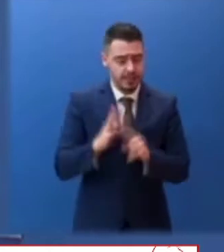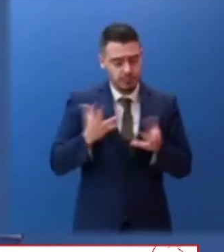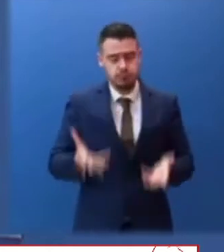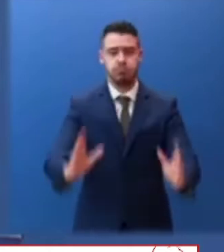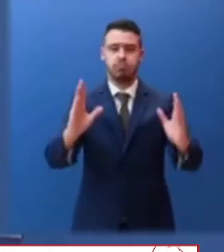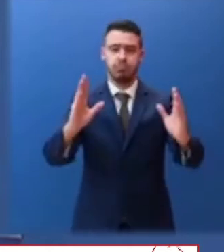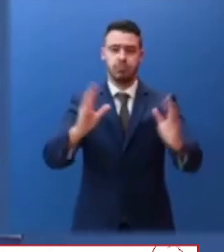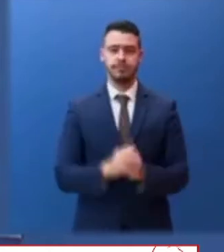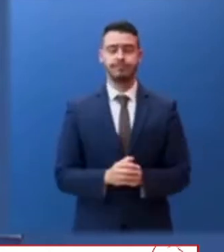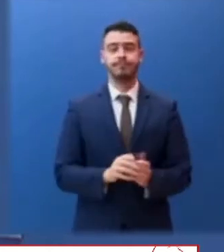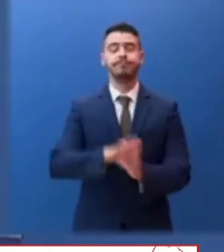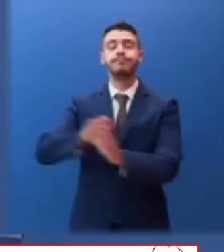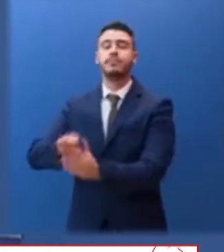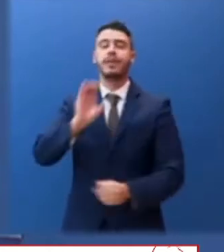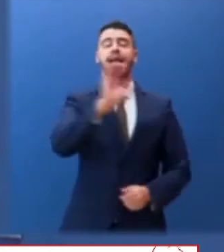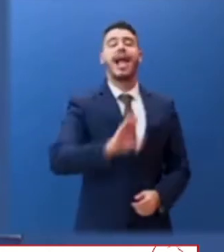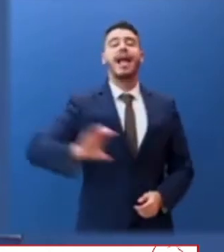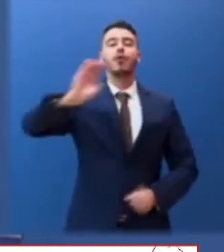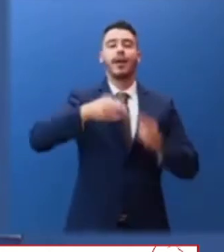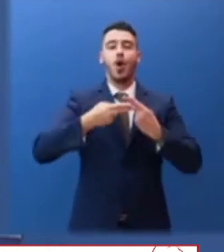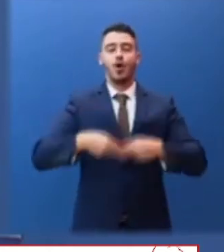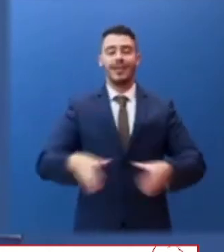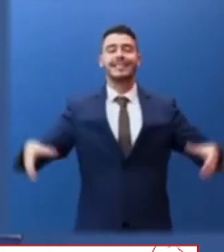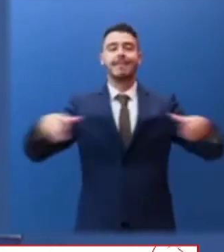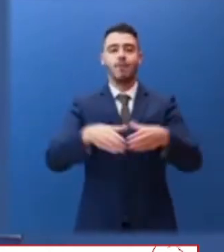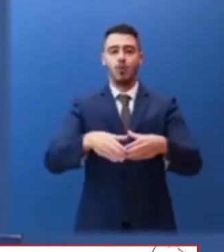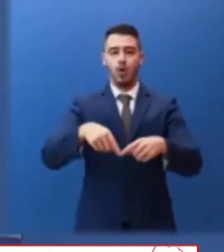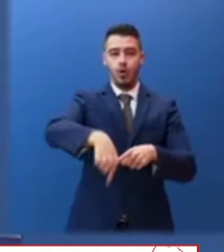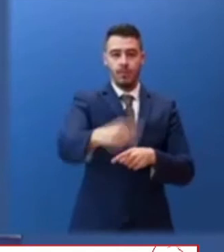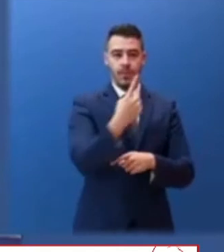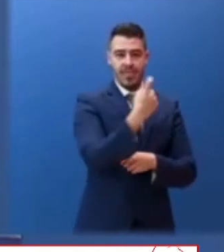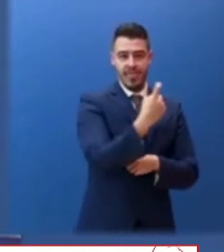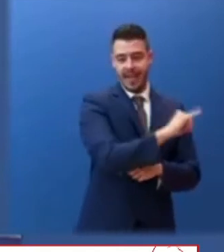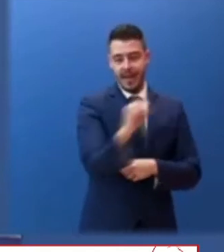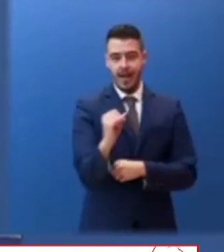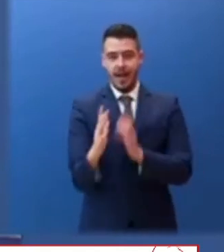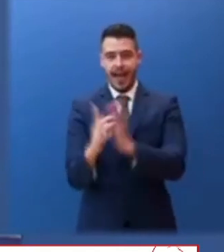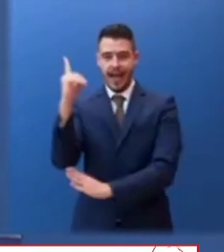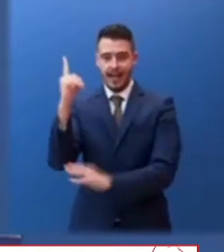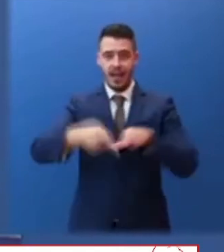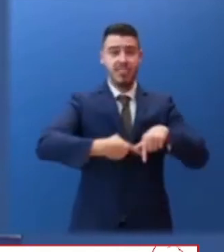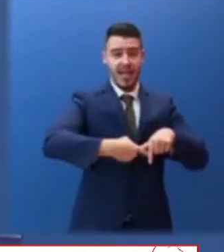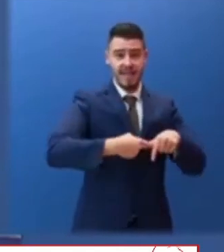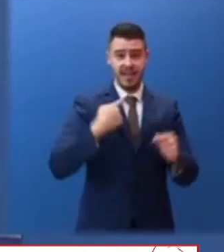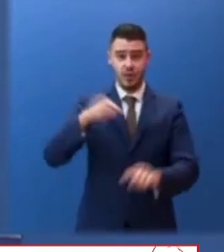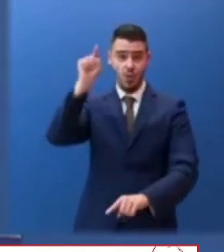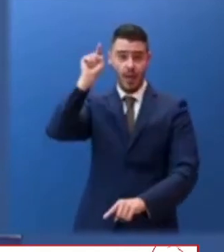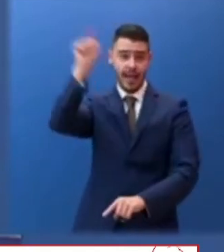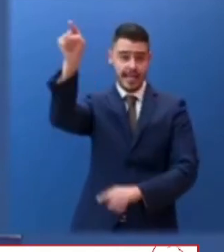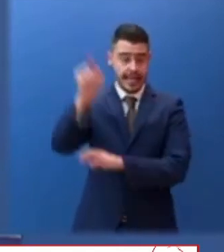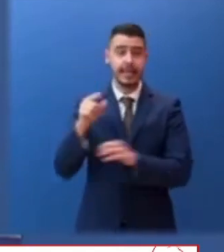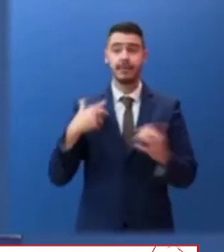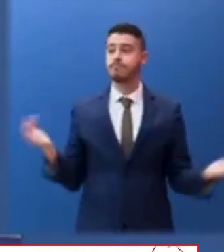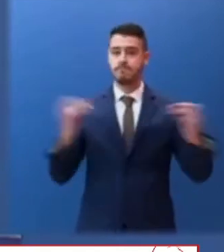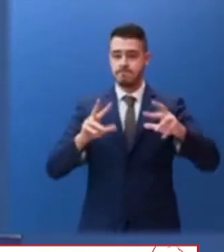Όσον αφορά τώρα το Ευρωπαϊκό Συμβούλιο. Στο Ευρωπαϊκό Συμβούλιο, που συνέρχεται στις 10 και 11 Δεκεμβρίου, θα τεθεί, όπως ομόφωνα